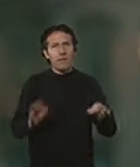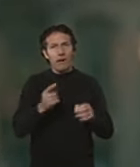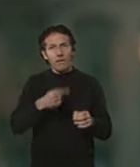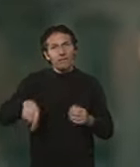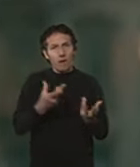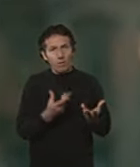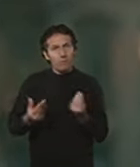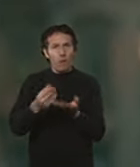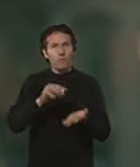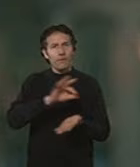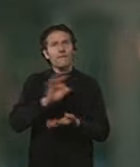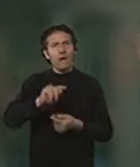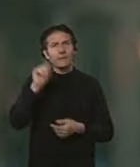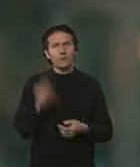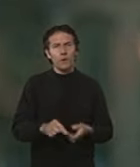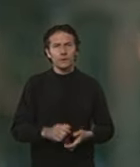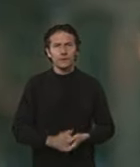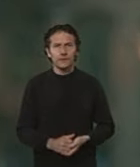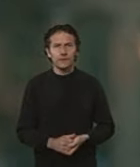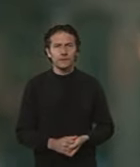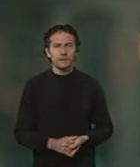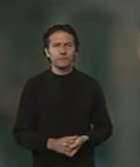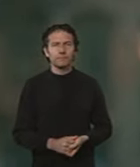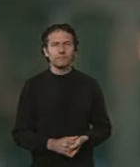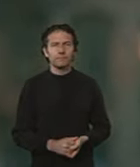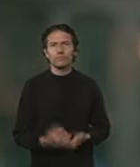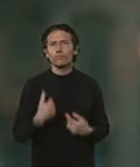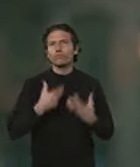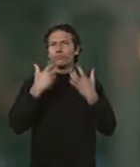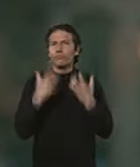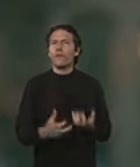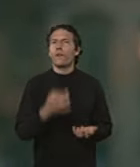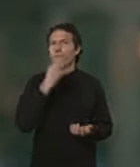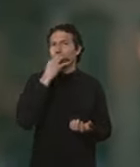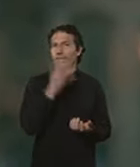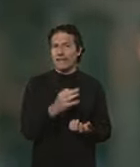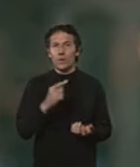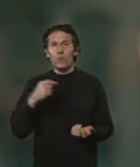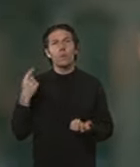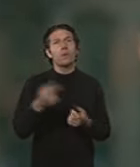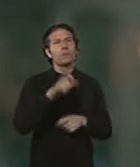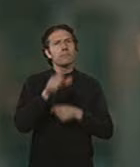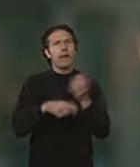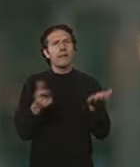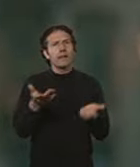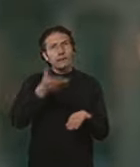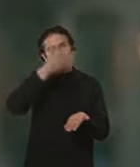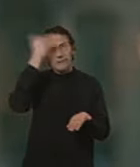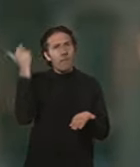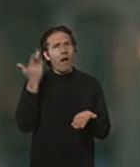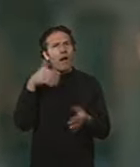de France et je veux dire à tous ceux qui ne connaissent pas la France